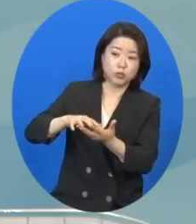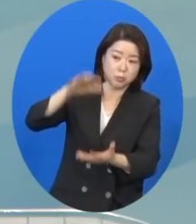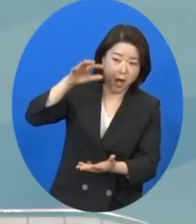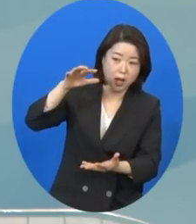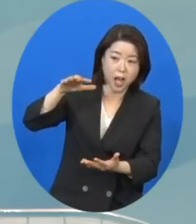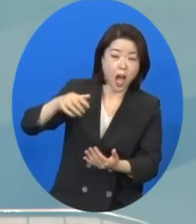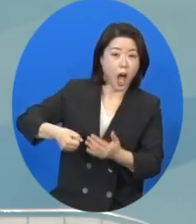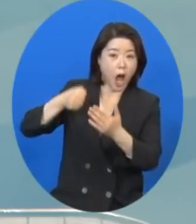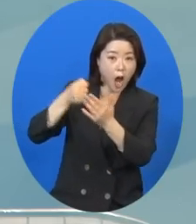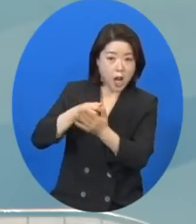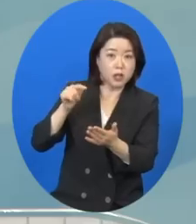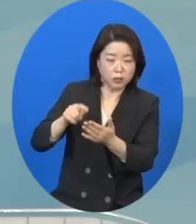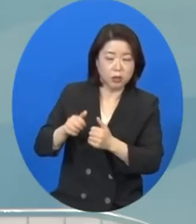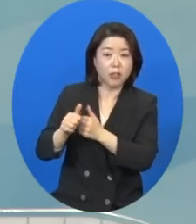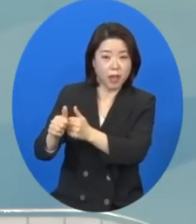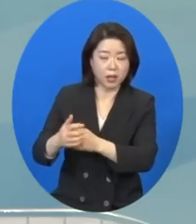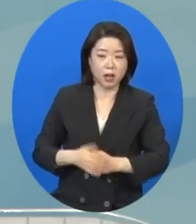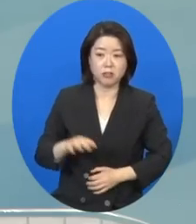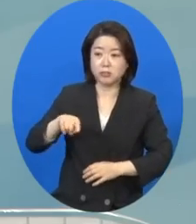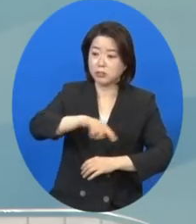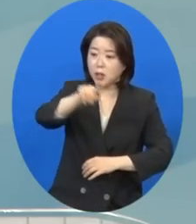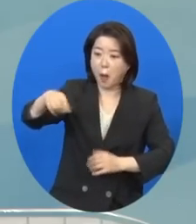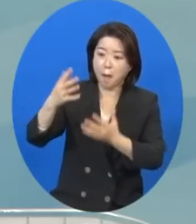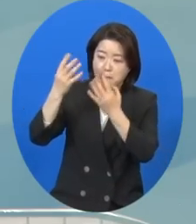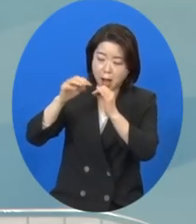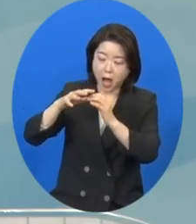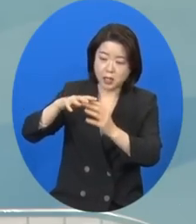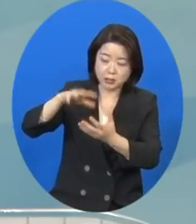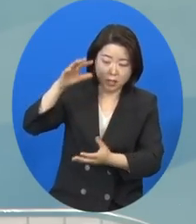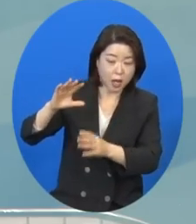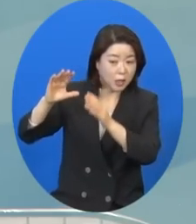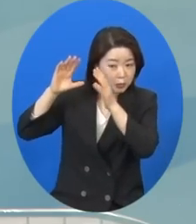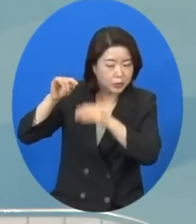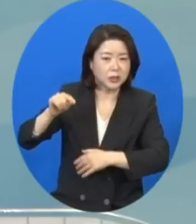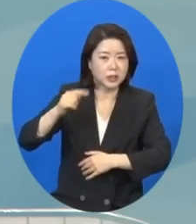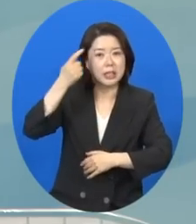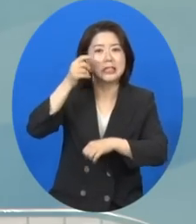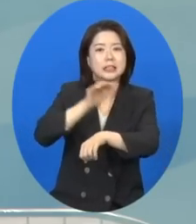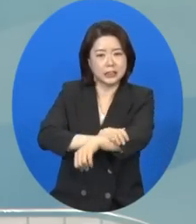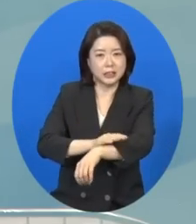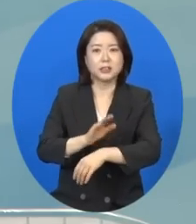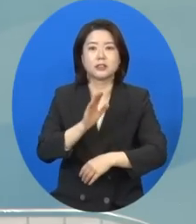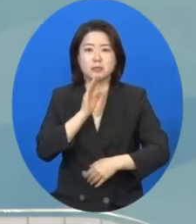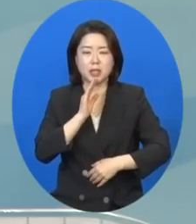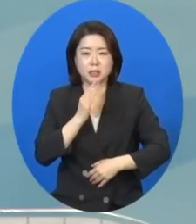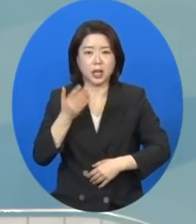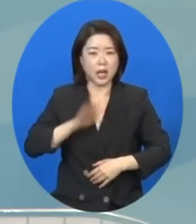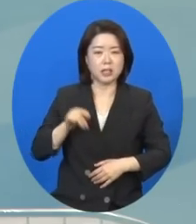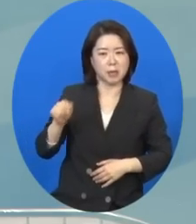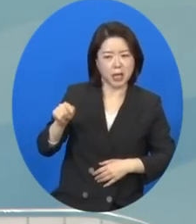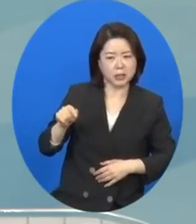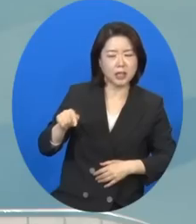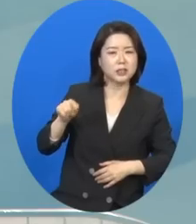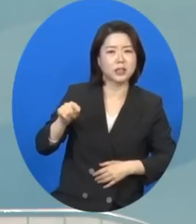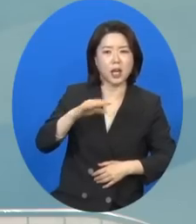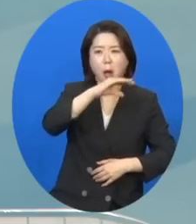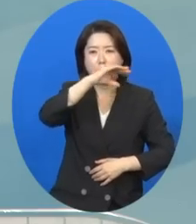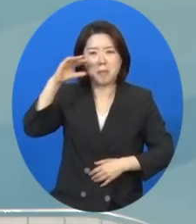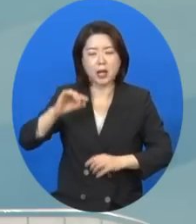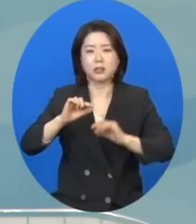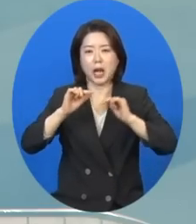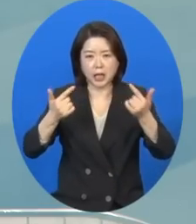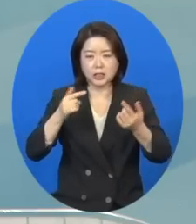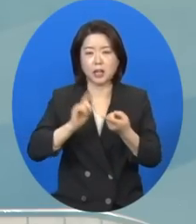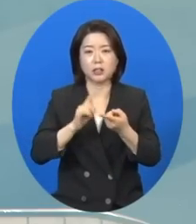사람들이 귀를 기울이는 것이 또한 지혜이기도 합니다 그러나 항상 그렇지는 않다는 것이 바로